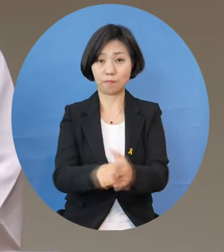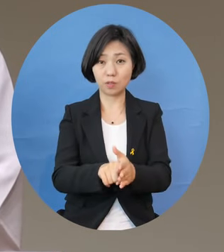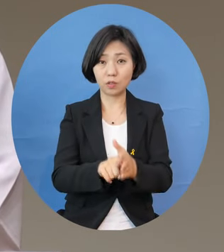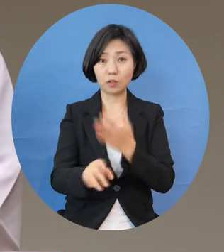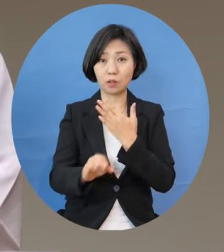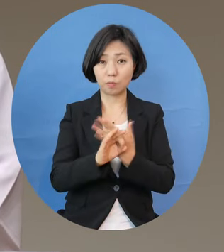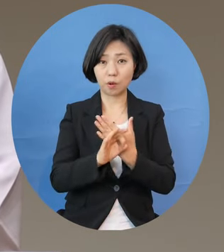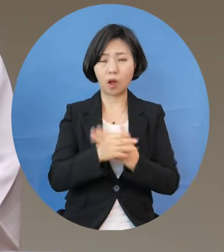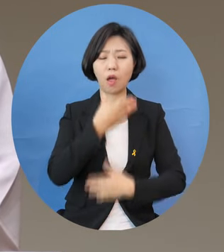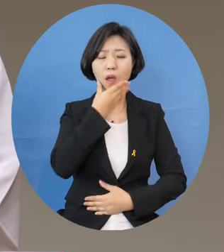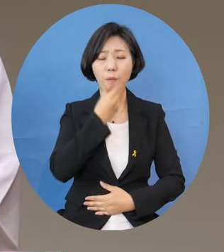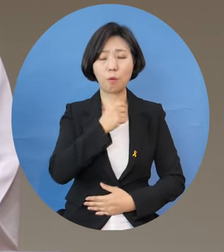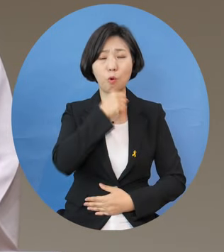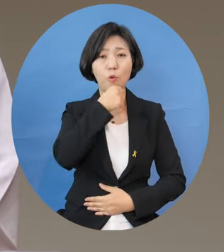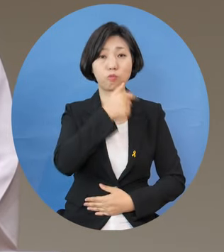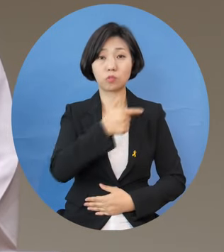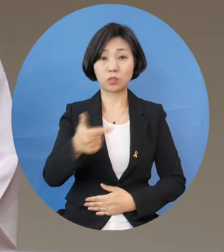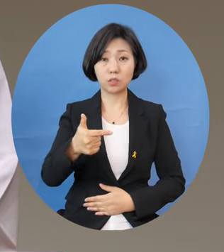될까요? 낮아져야 될까요?